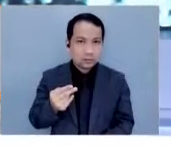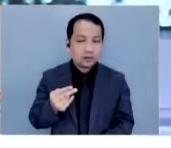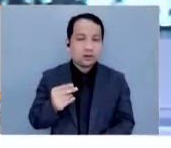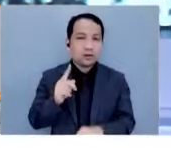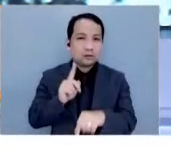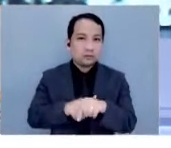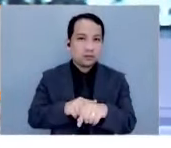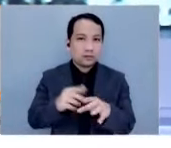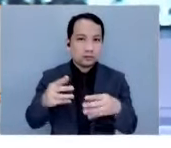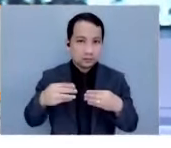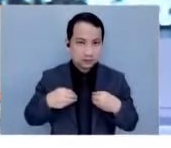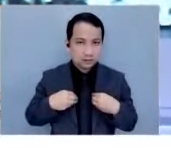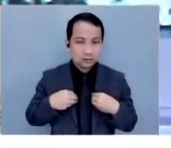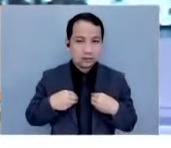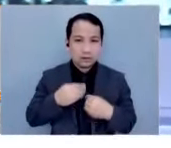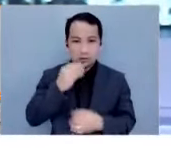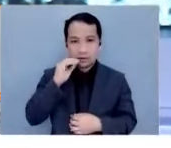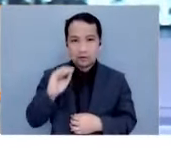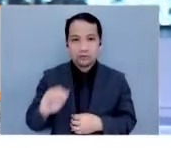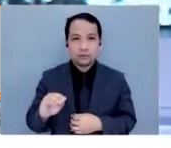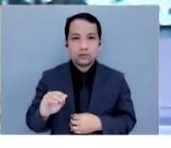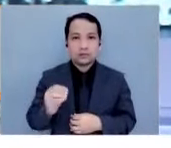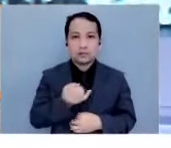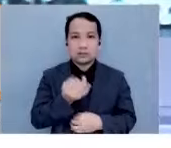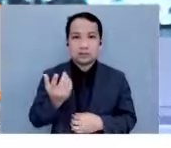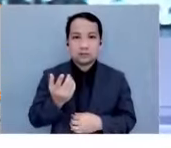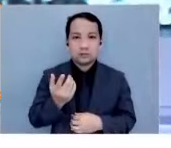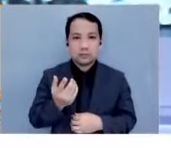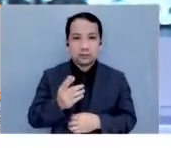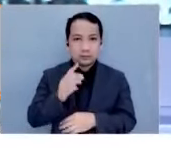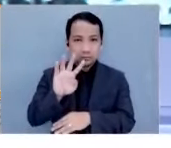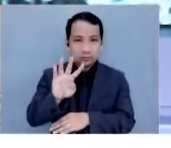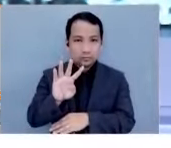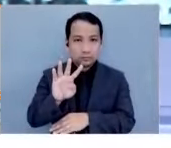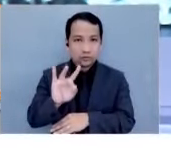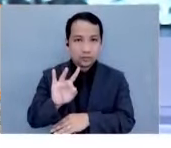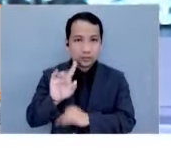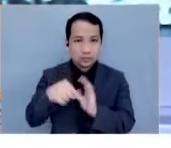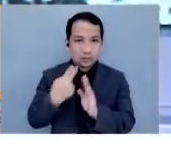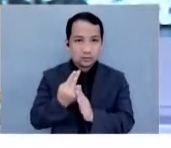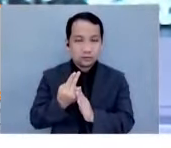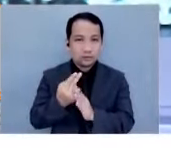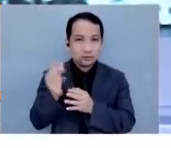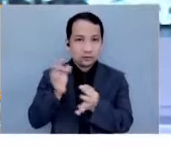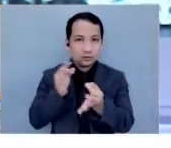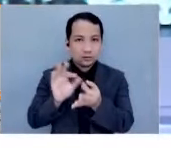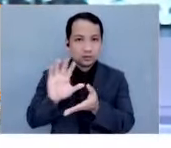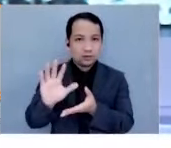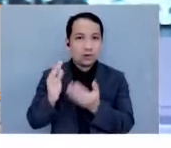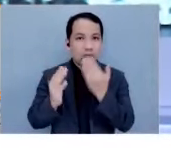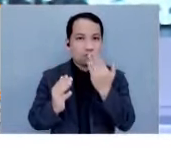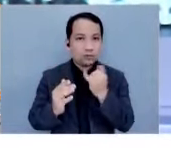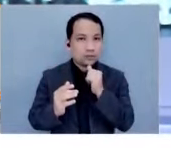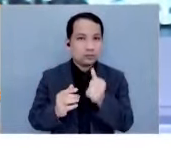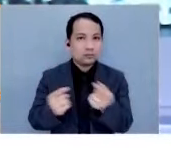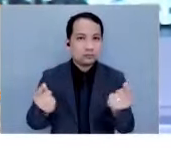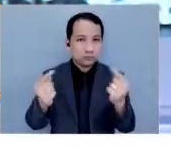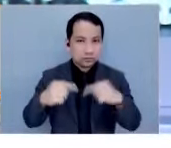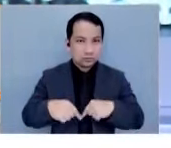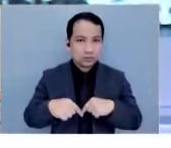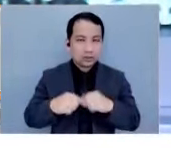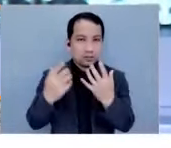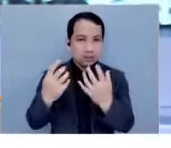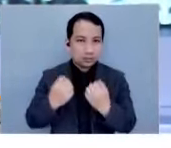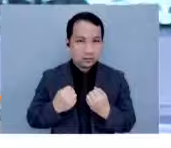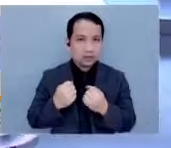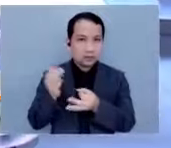ni Kibuloy ang order, bibigyan siya ng 48 oras para ipaliwanag kung bakit siya hindi dapat ipaaresto ng